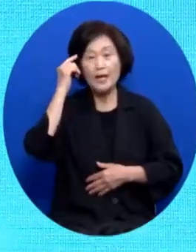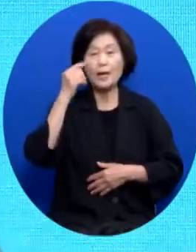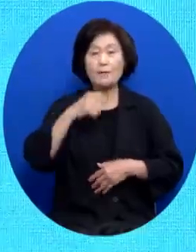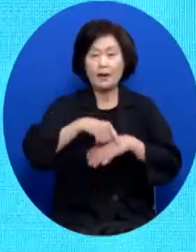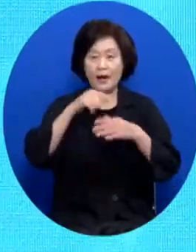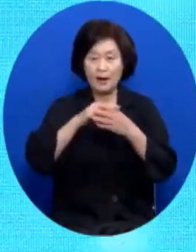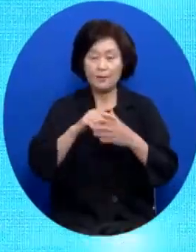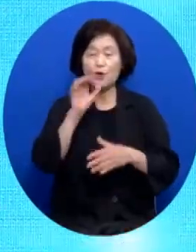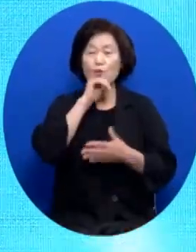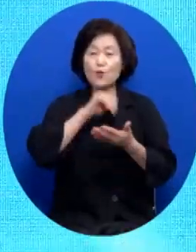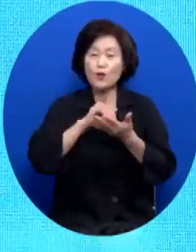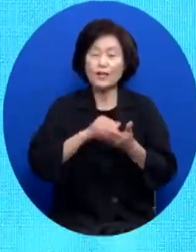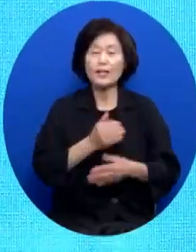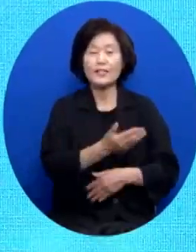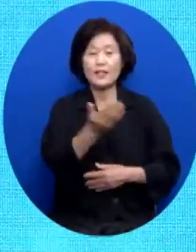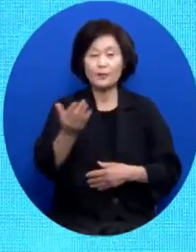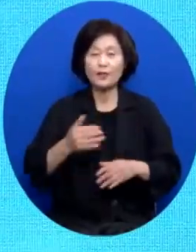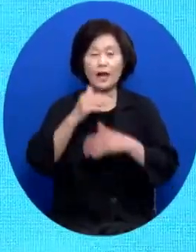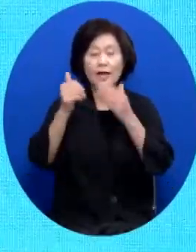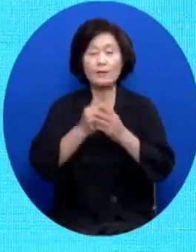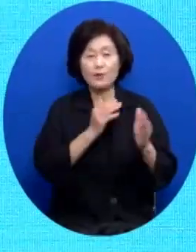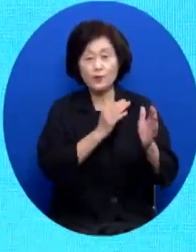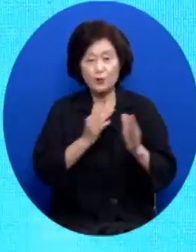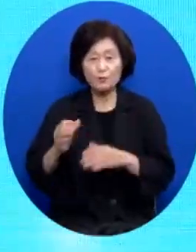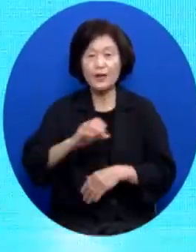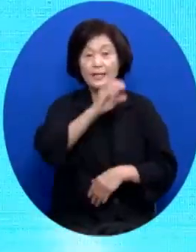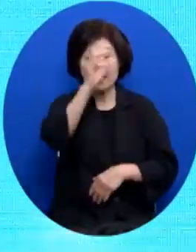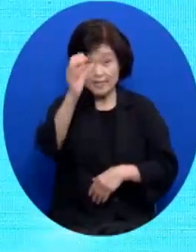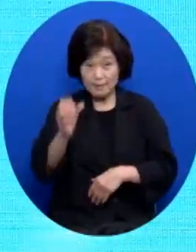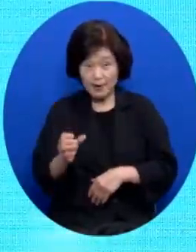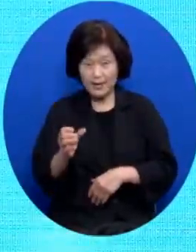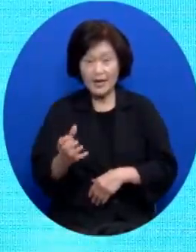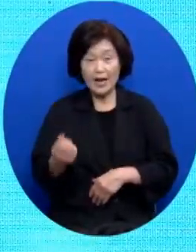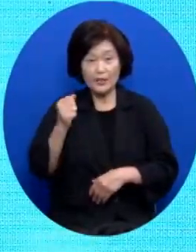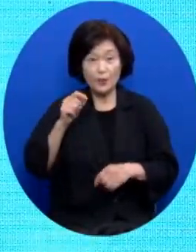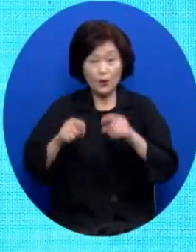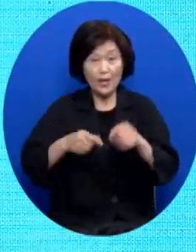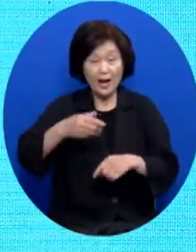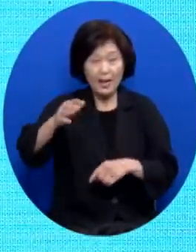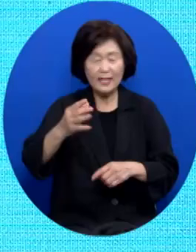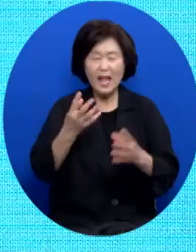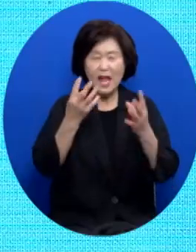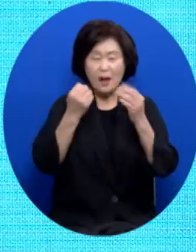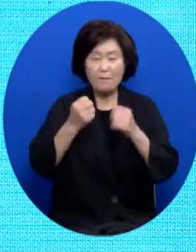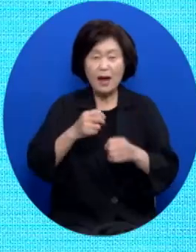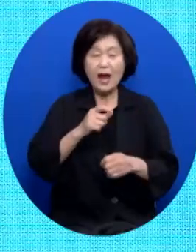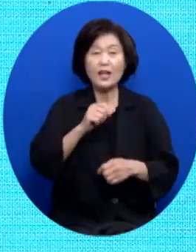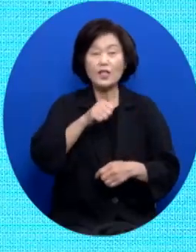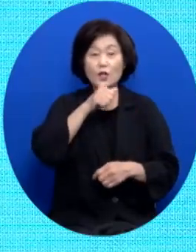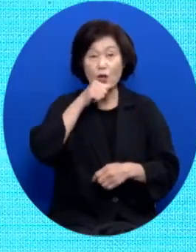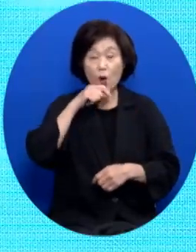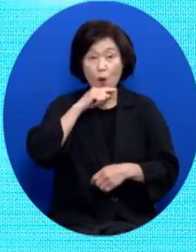여러분들이 하나님 준비하신 지팡을 들고 나갈 때 여러분 앞에 있는 수많은 홍해가 갈라지게 하여 주시옵시고